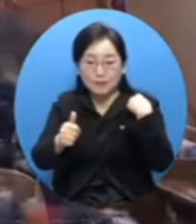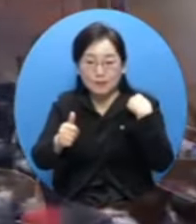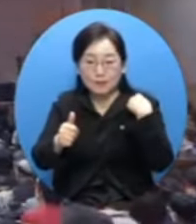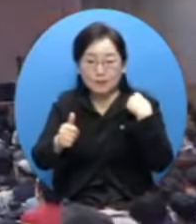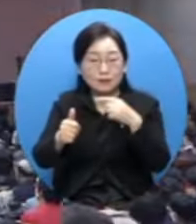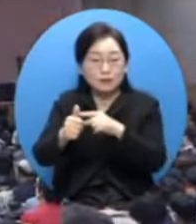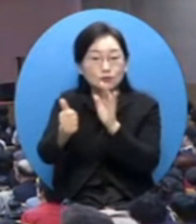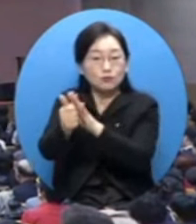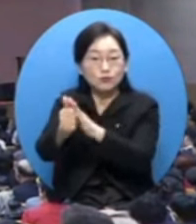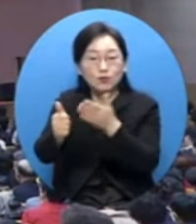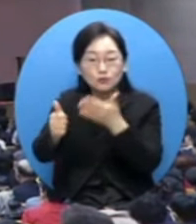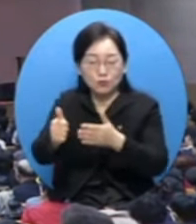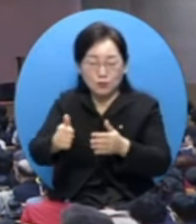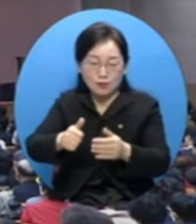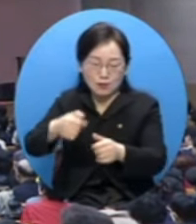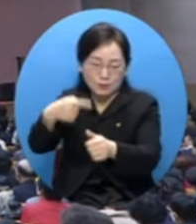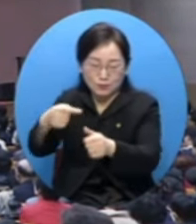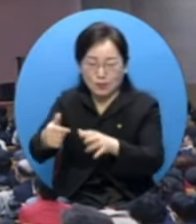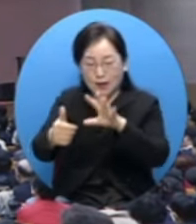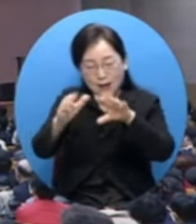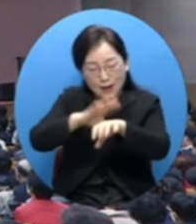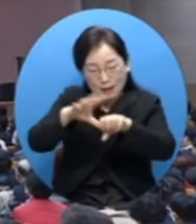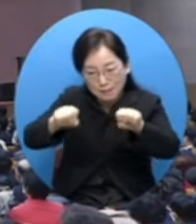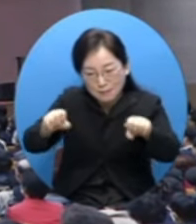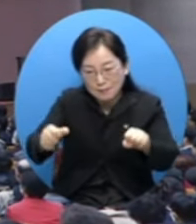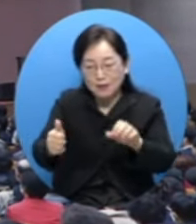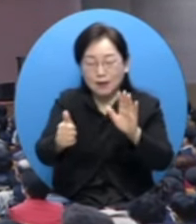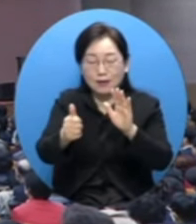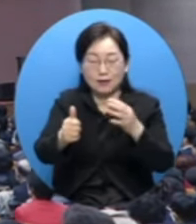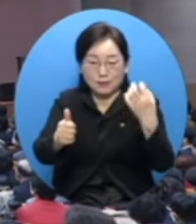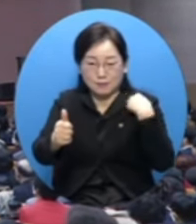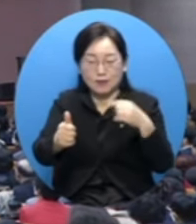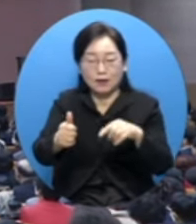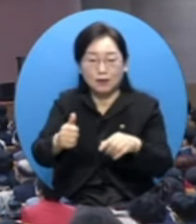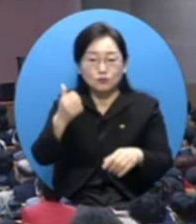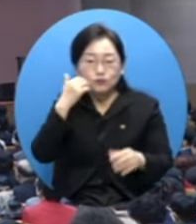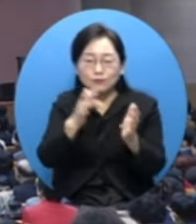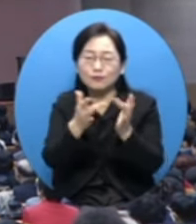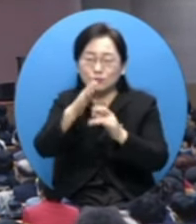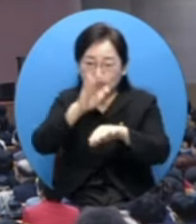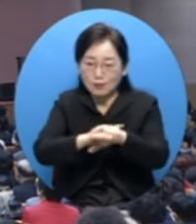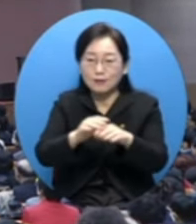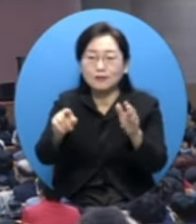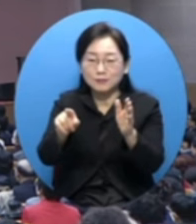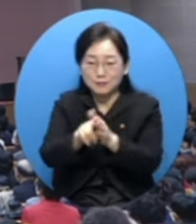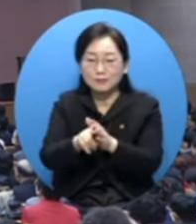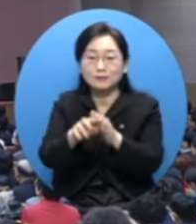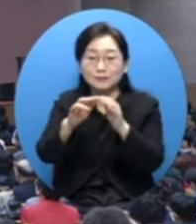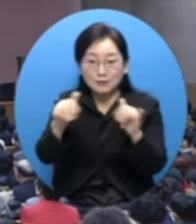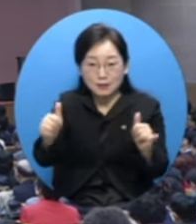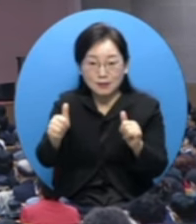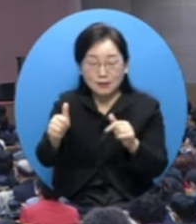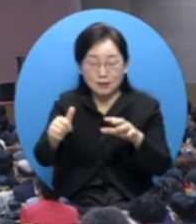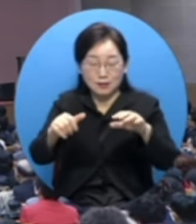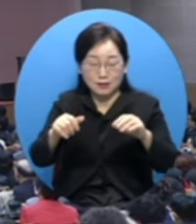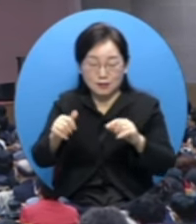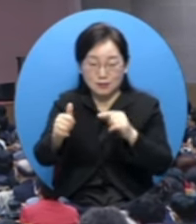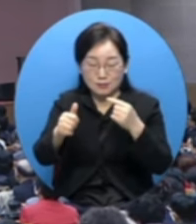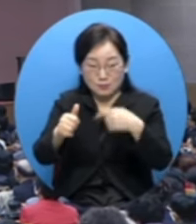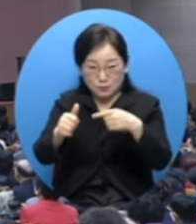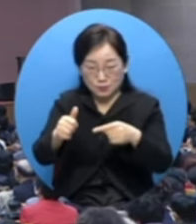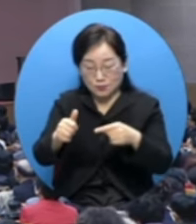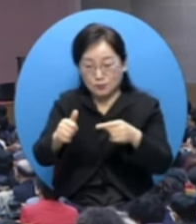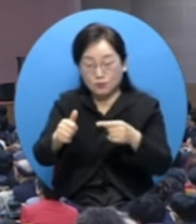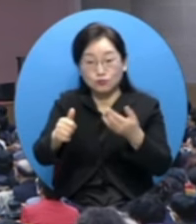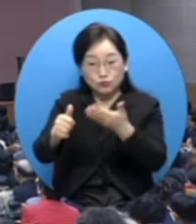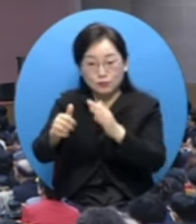운동 트레이너며 안마사였던 독실한 크리스찬인 그 운동 트레이너가 메모를